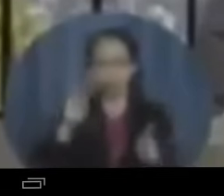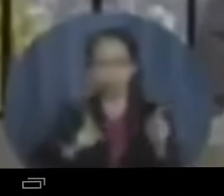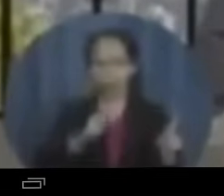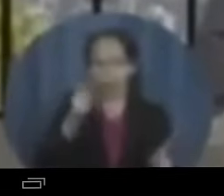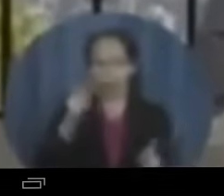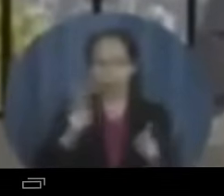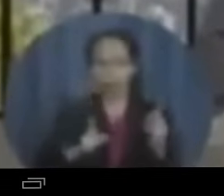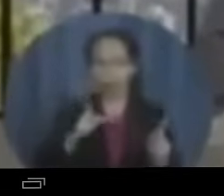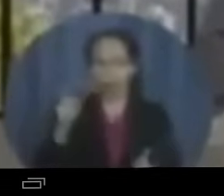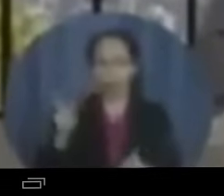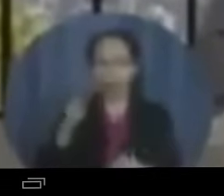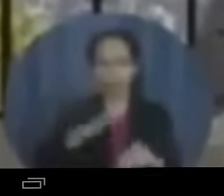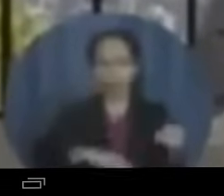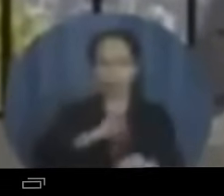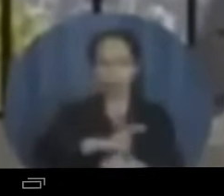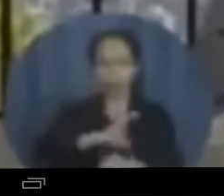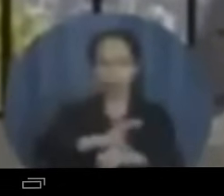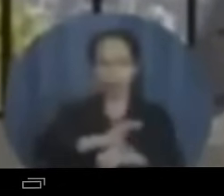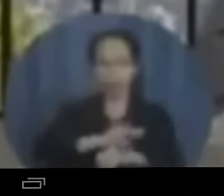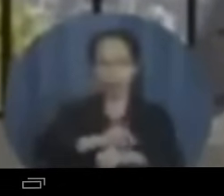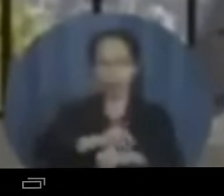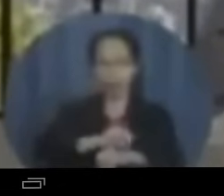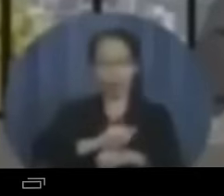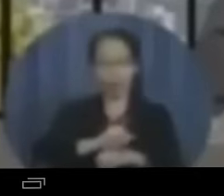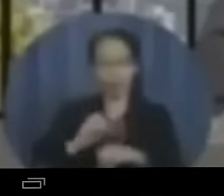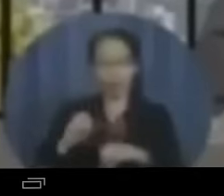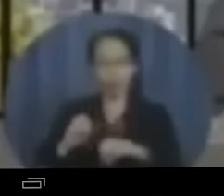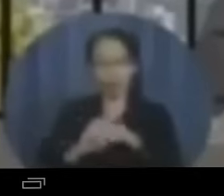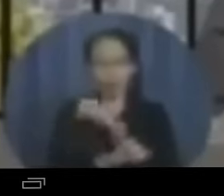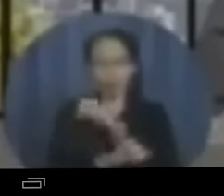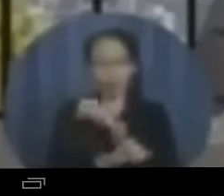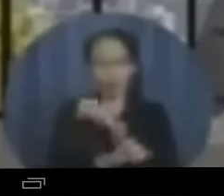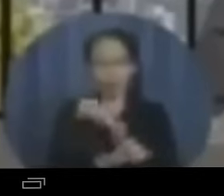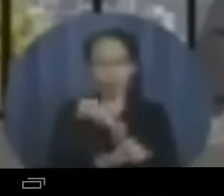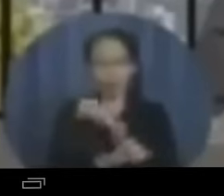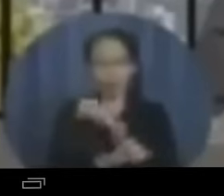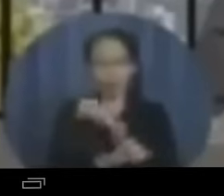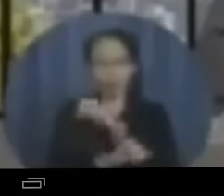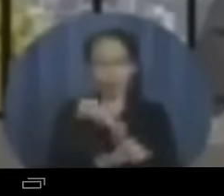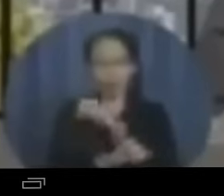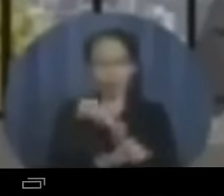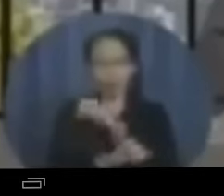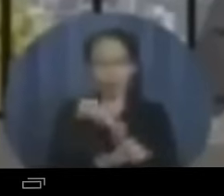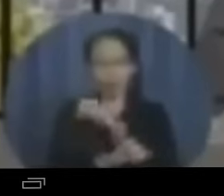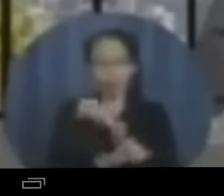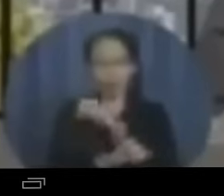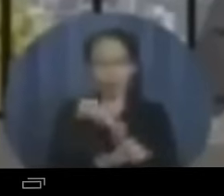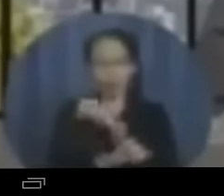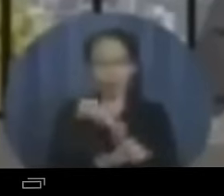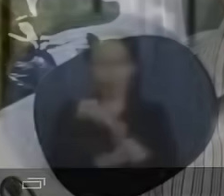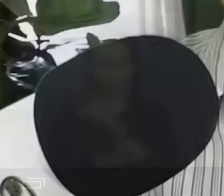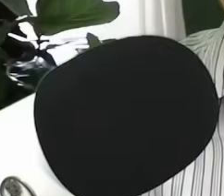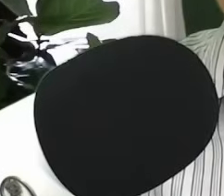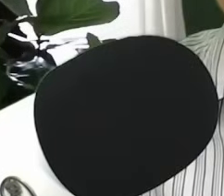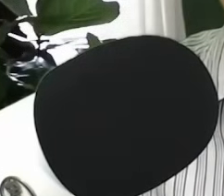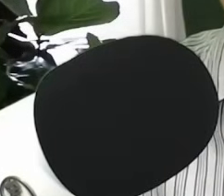kaysa sa iglesia ni Manalo. No? Sa obserbasyon ko. Okay. Medyo natawa po ako din kasi papiyaw pa na sa